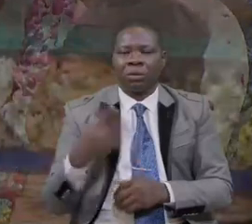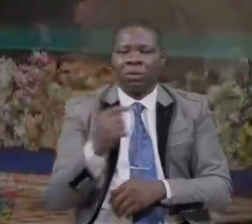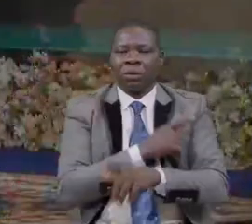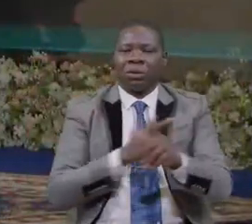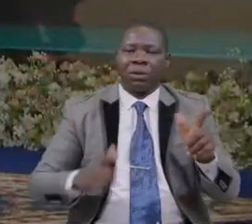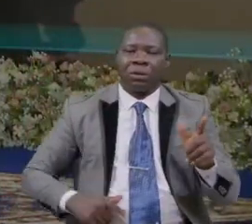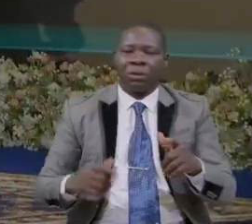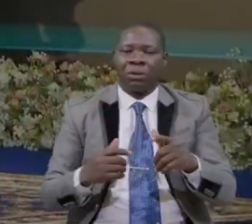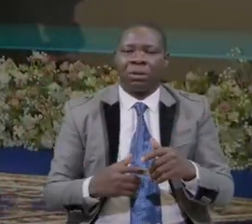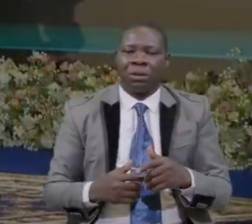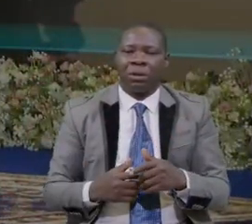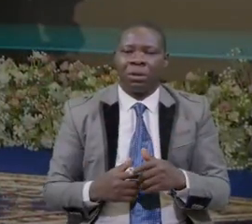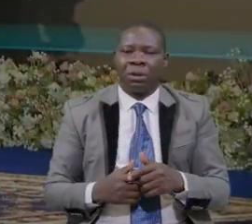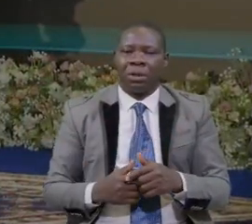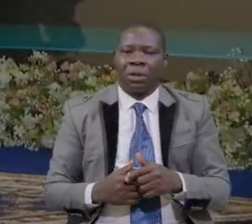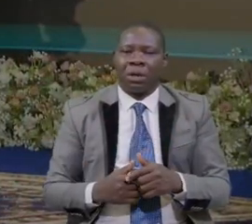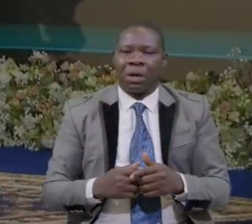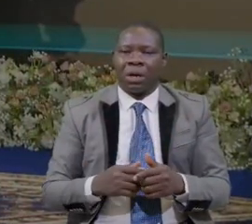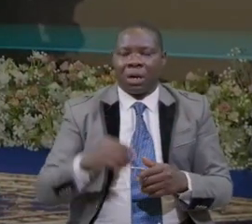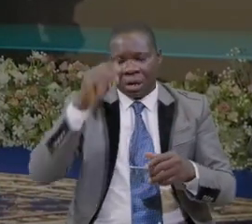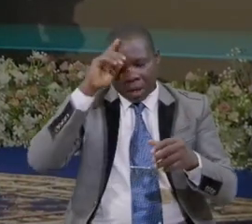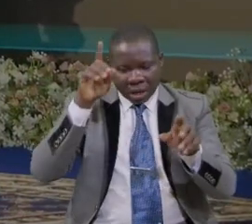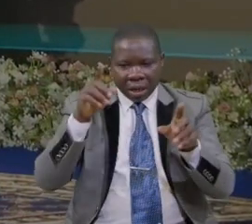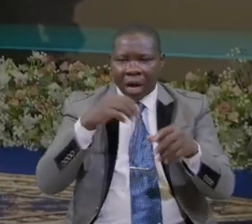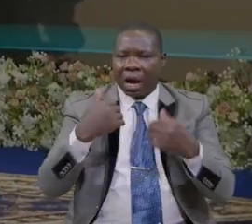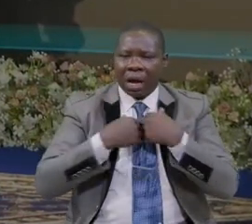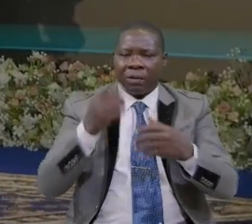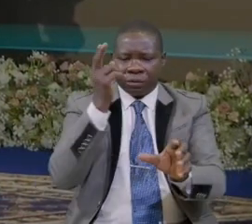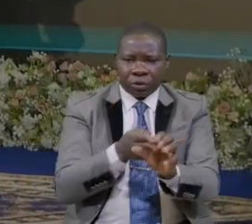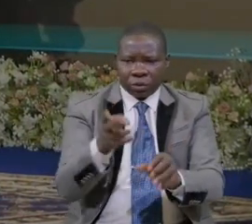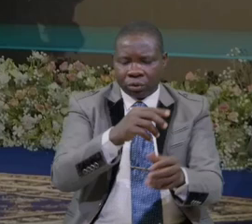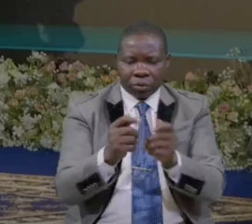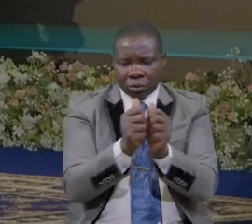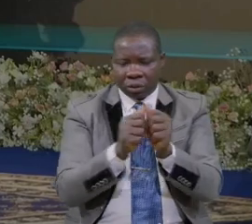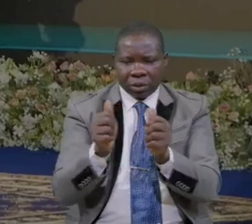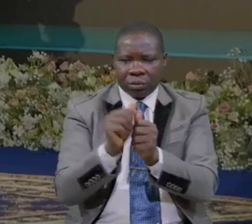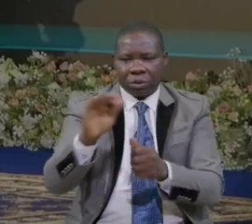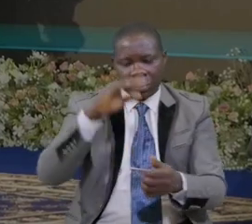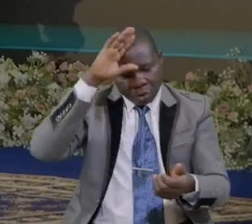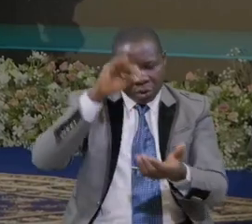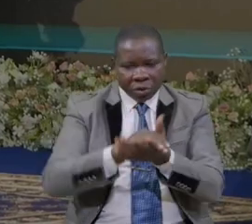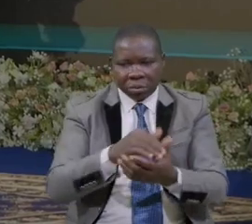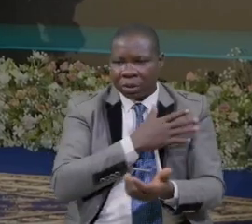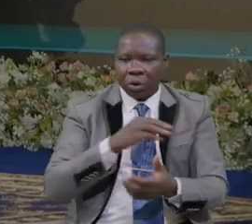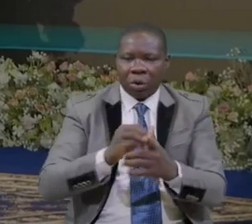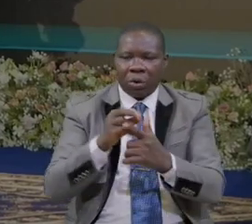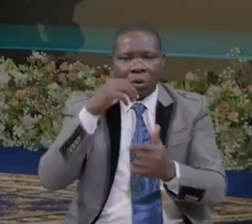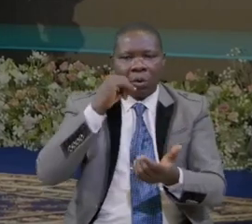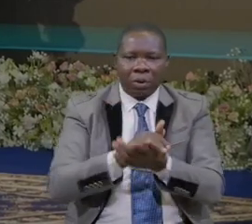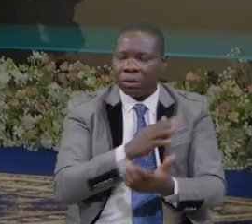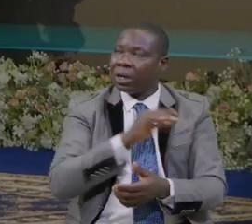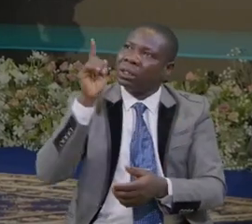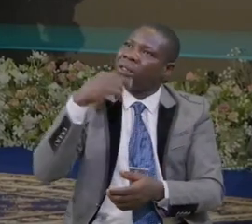Dieu t'a mis ensemble avec ta femme, avec ton mari, et il a dit ce que Dieu a